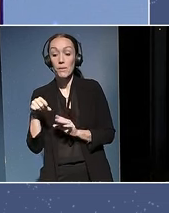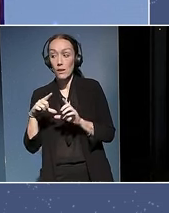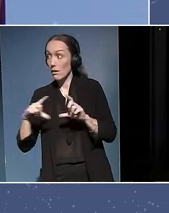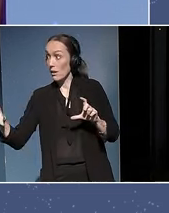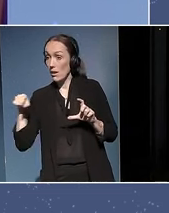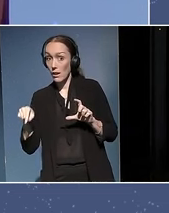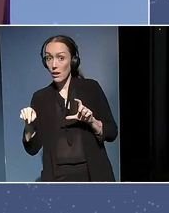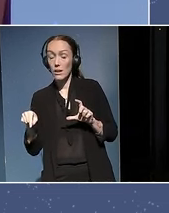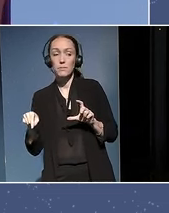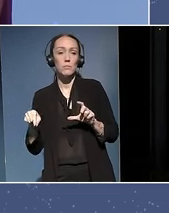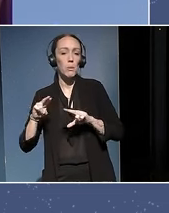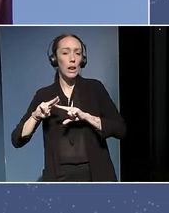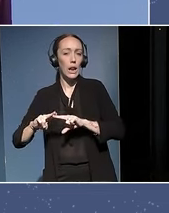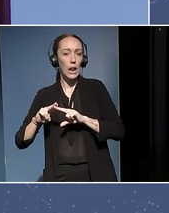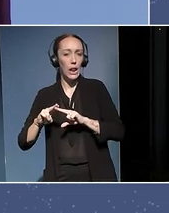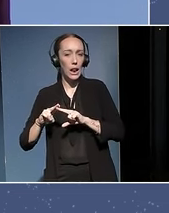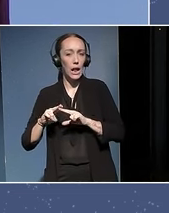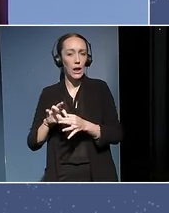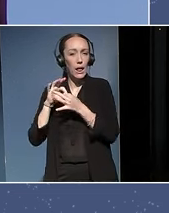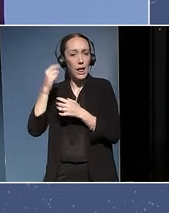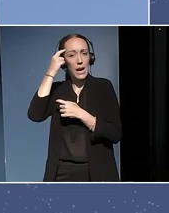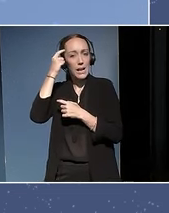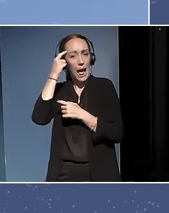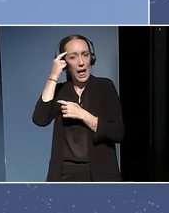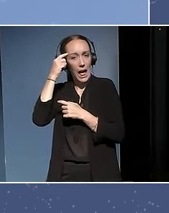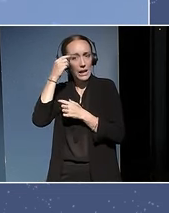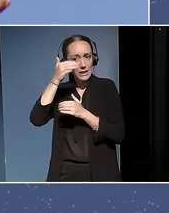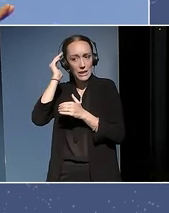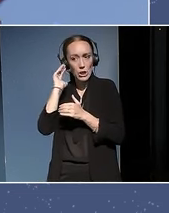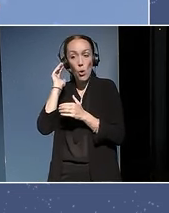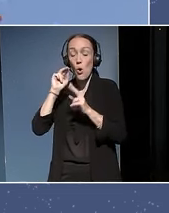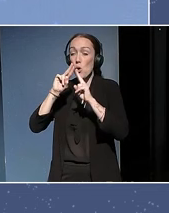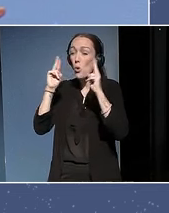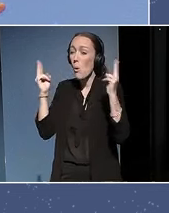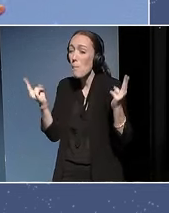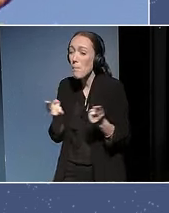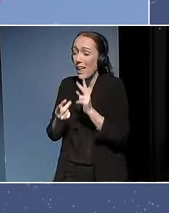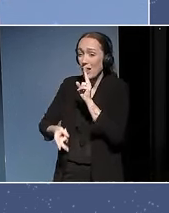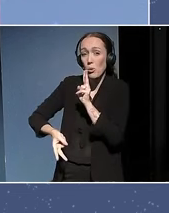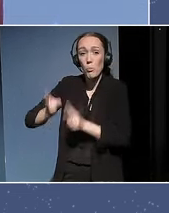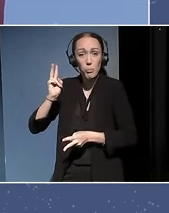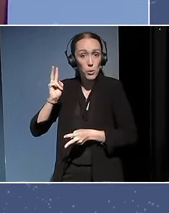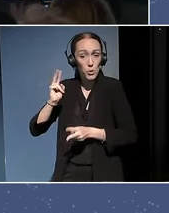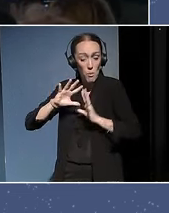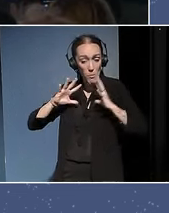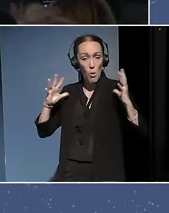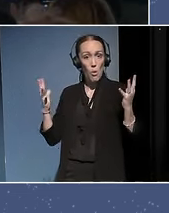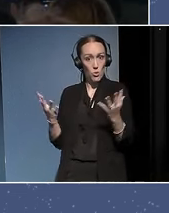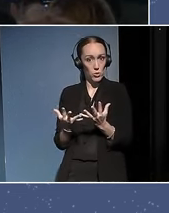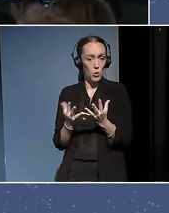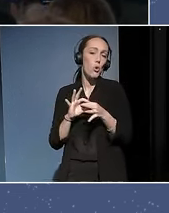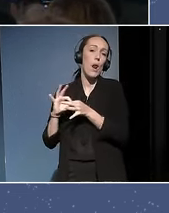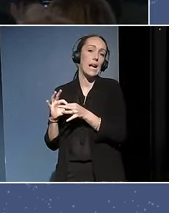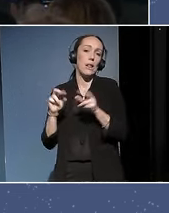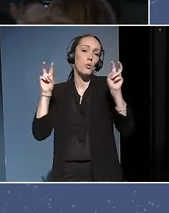il resto cranico più completo al al mondo che si conosca Per quanto riguarda gli spinosauri